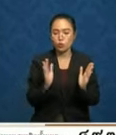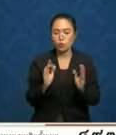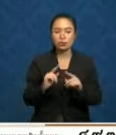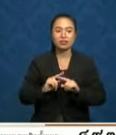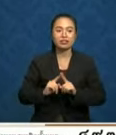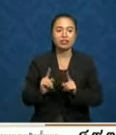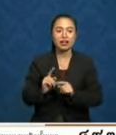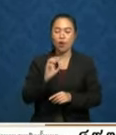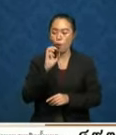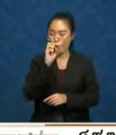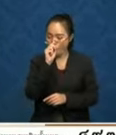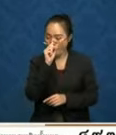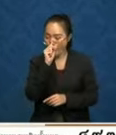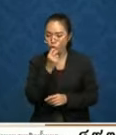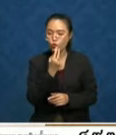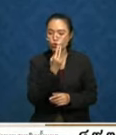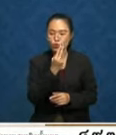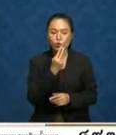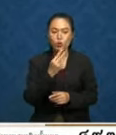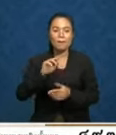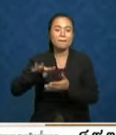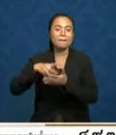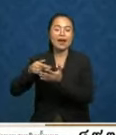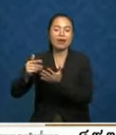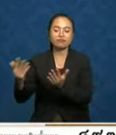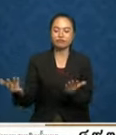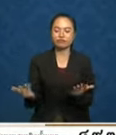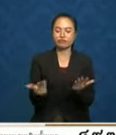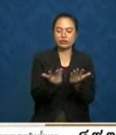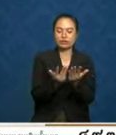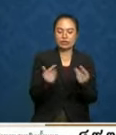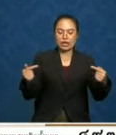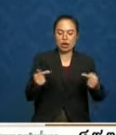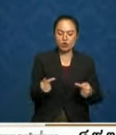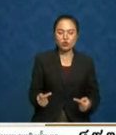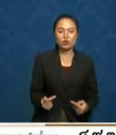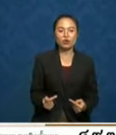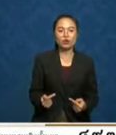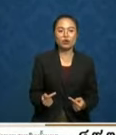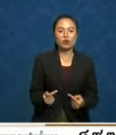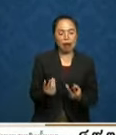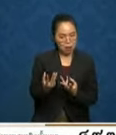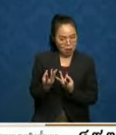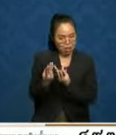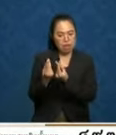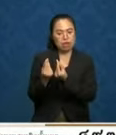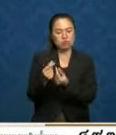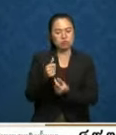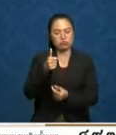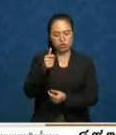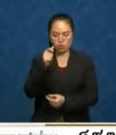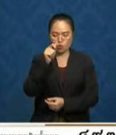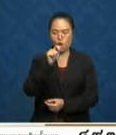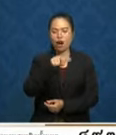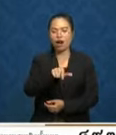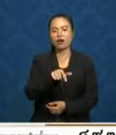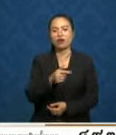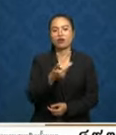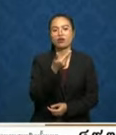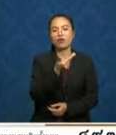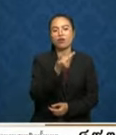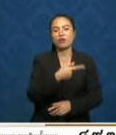ลับไปดูเพิ่มเติมแล้วเอาร่างของผมมาให้ทันกันในการกลับมาไม่รอบคอบดีกว่าเลยครับเพราะนั้นจึงขออนุญาตท่านประธ